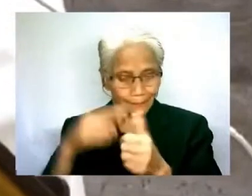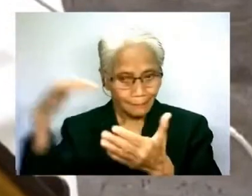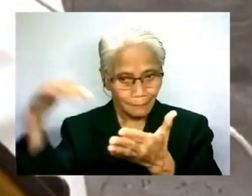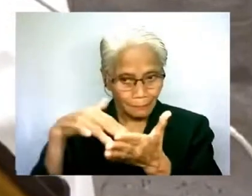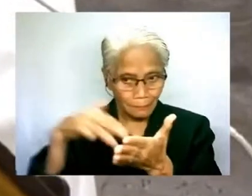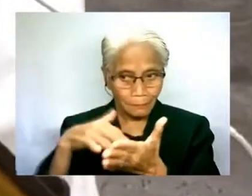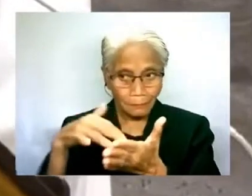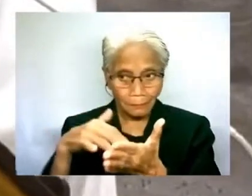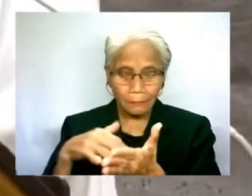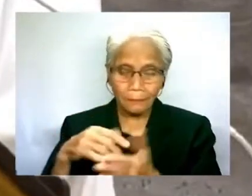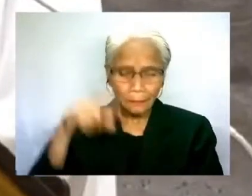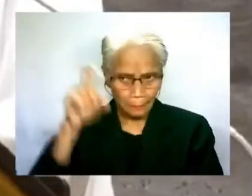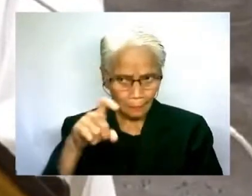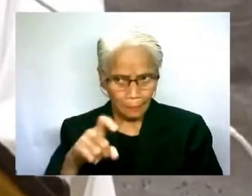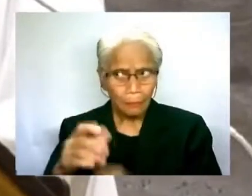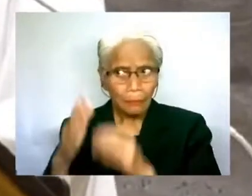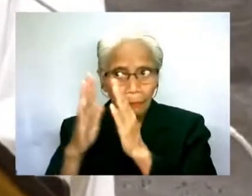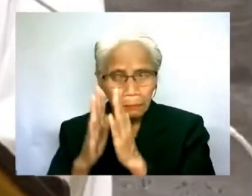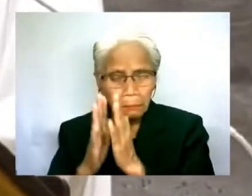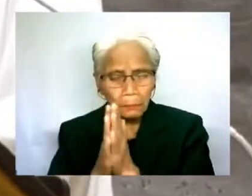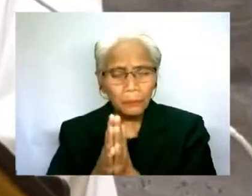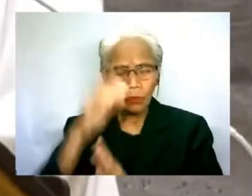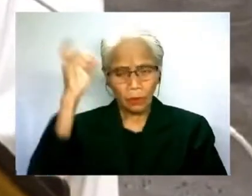mo dapat, karunungan.